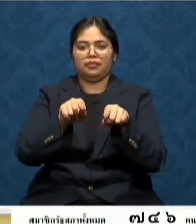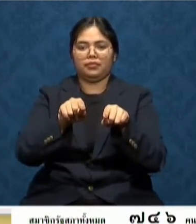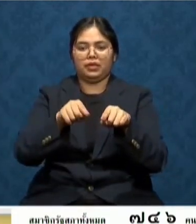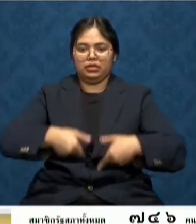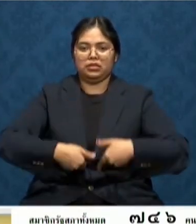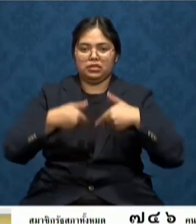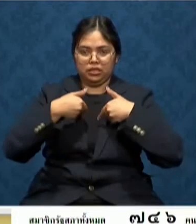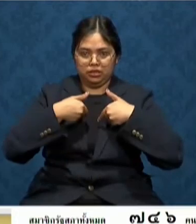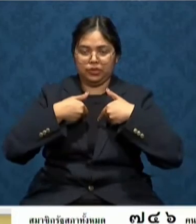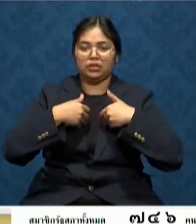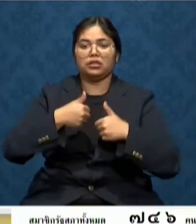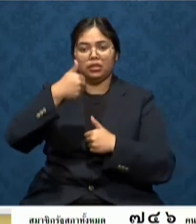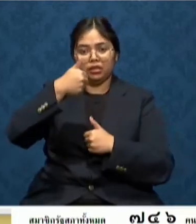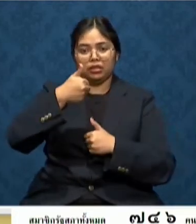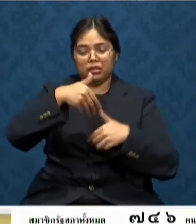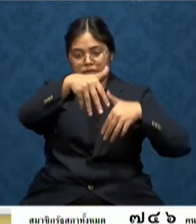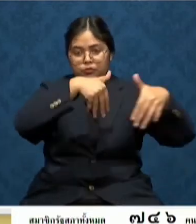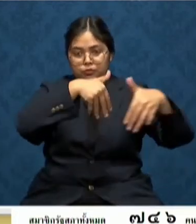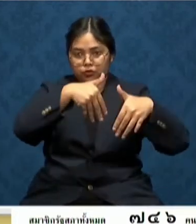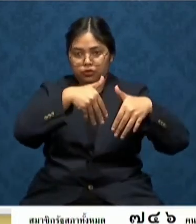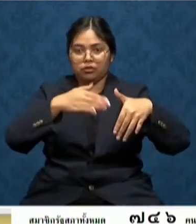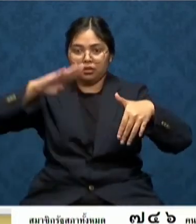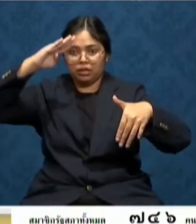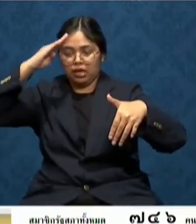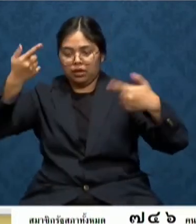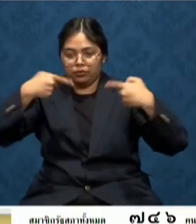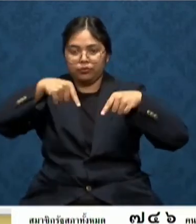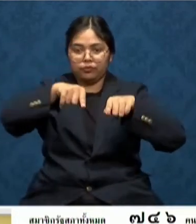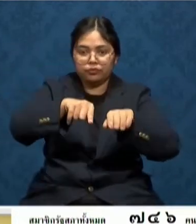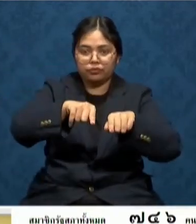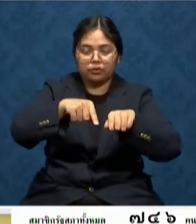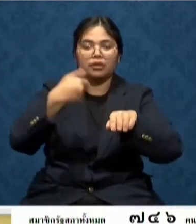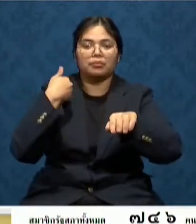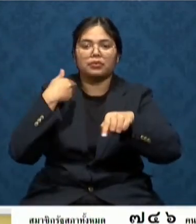มีชีวิที่ดีขึ้นกับพี่น้ประชาชน จะลำบากขึ้น